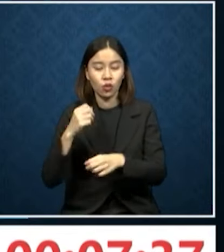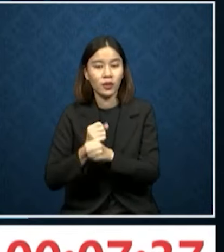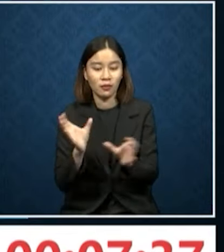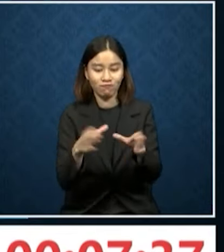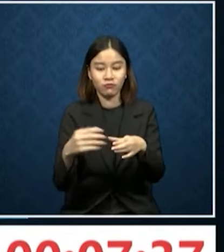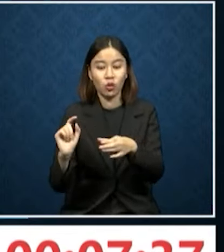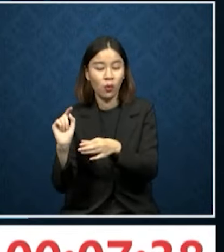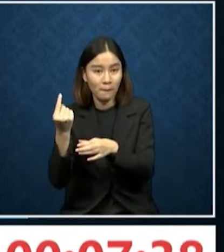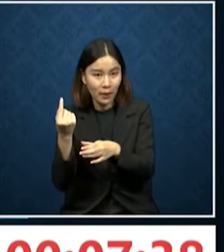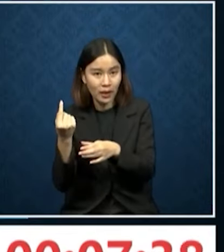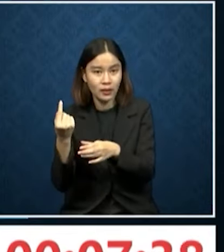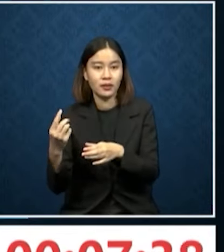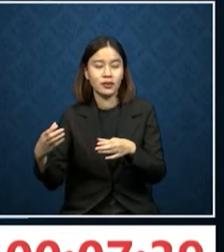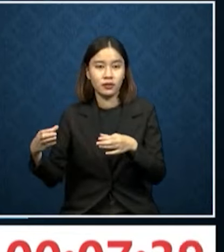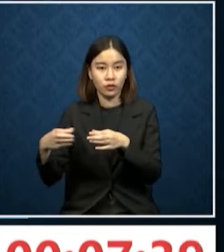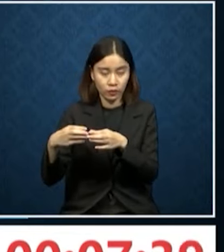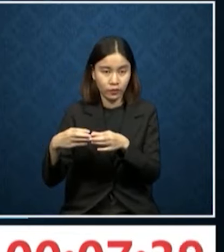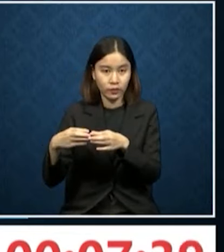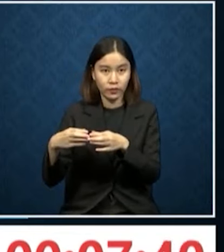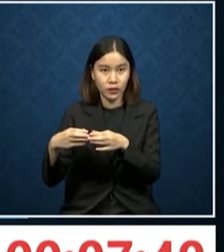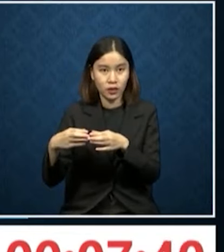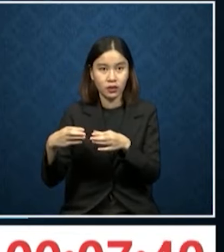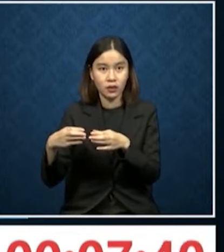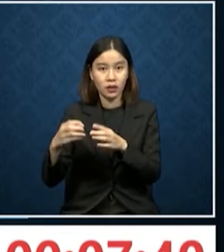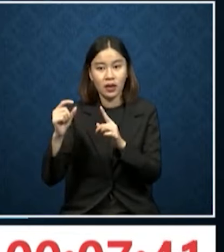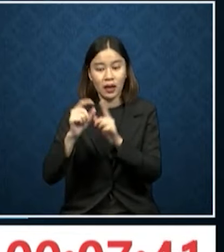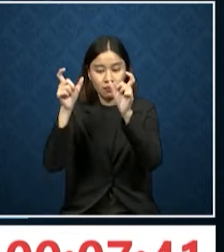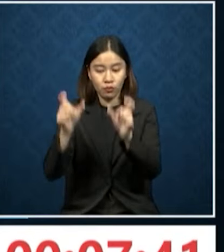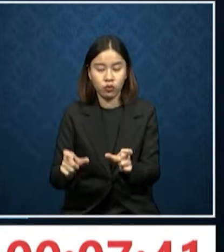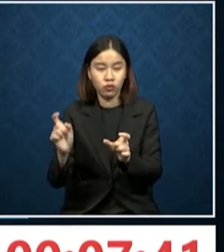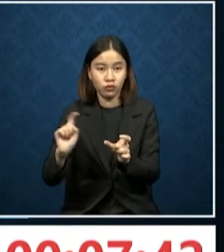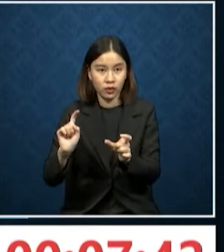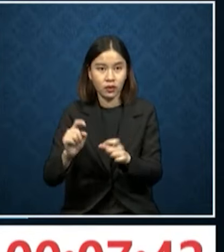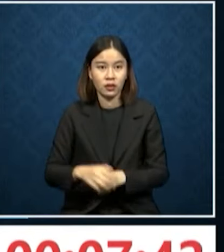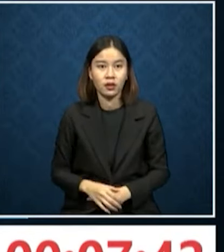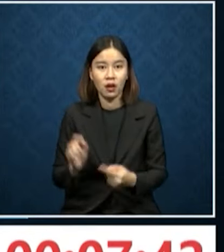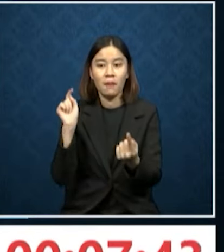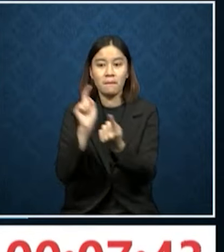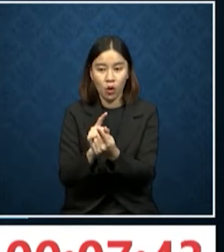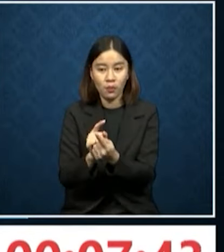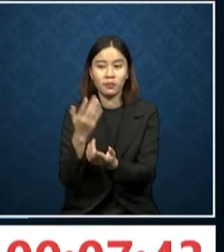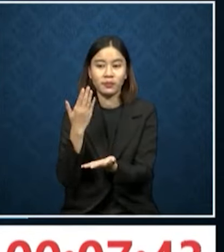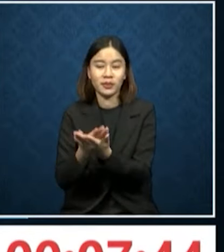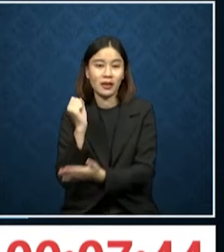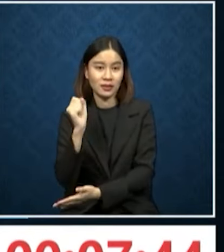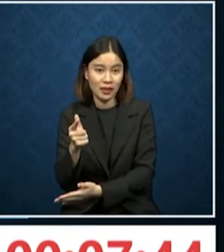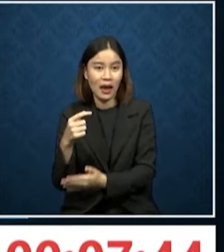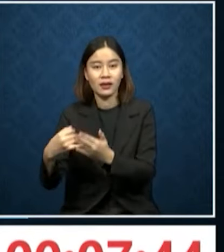หนึ่งประกบตามเข้ามาทีมนี้เขามีคำขวัญว่าเจอจ่ายจ